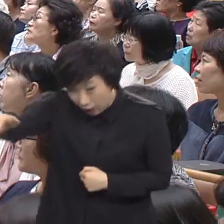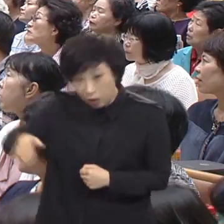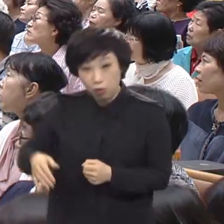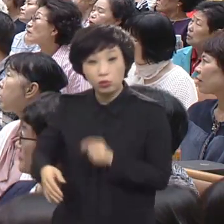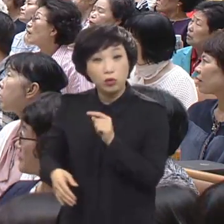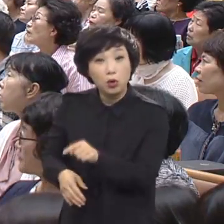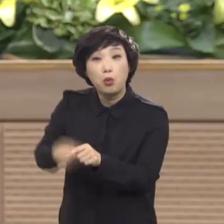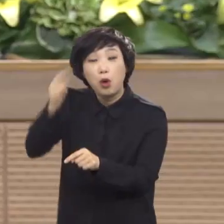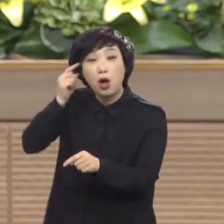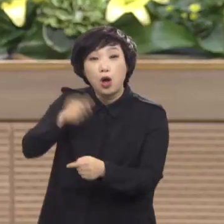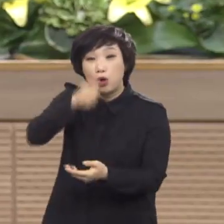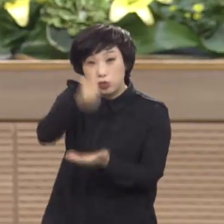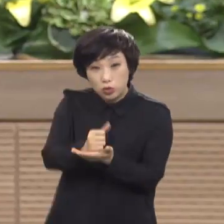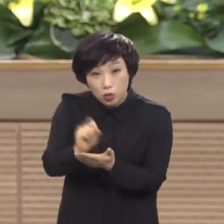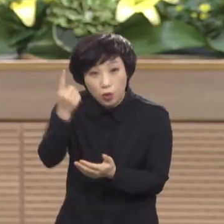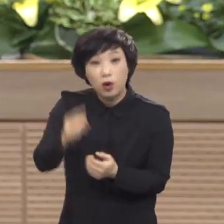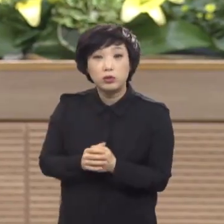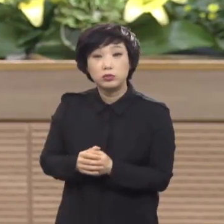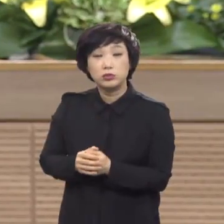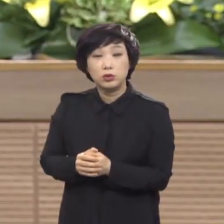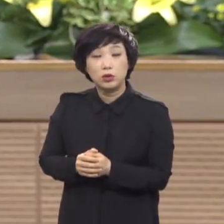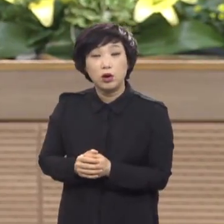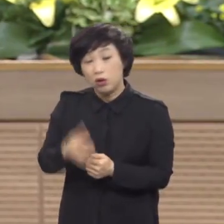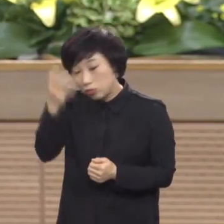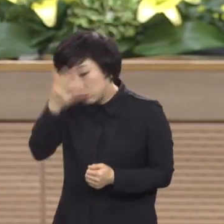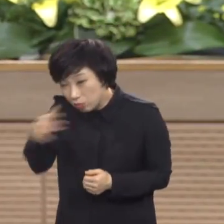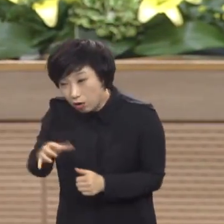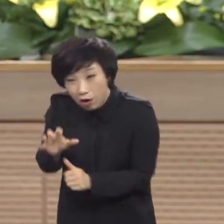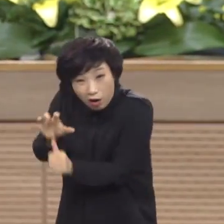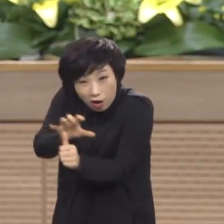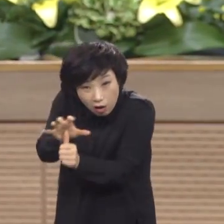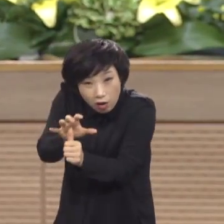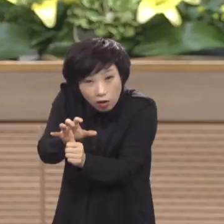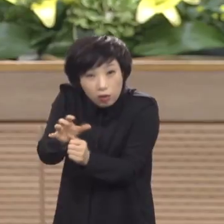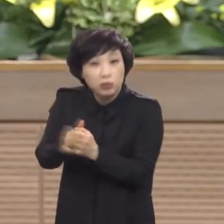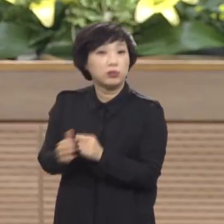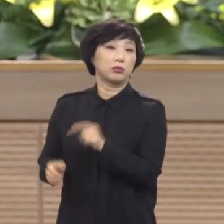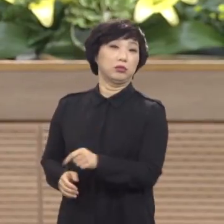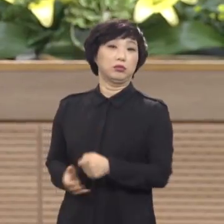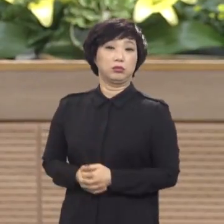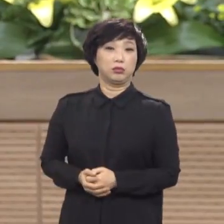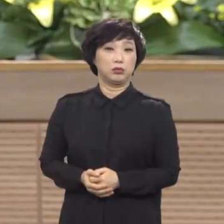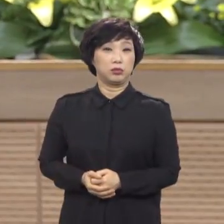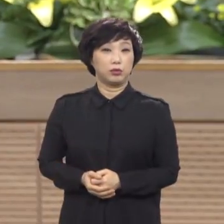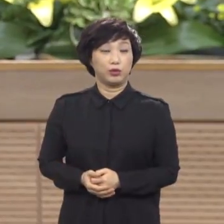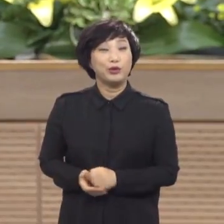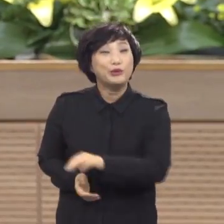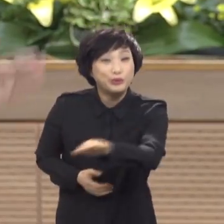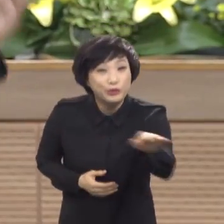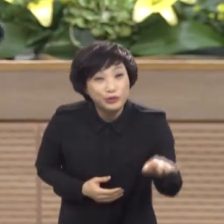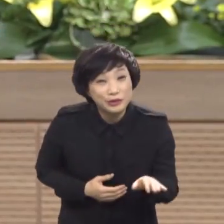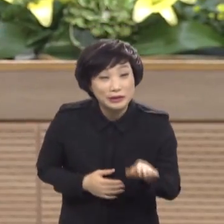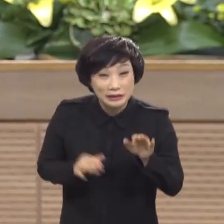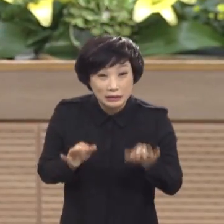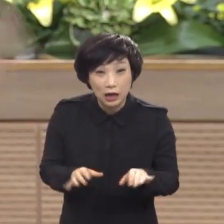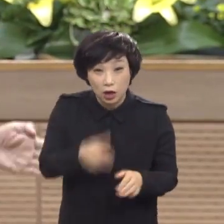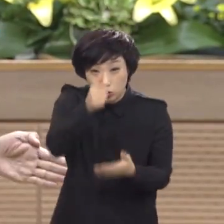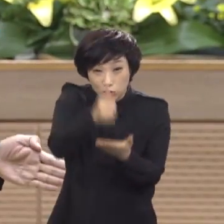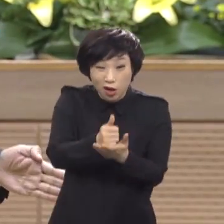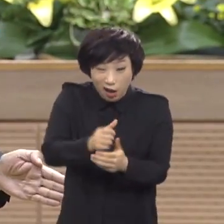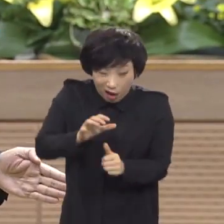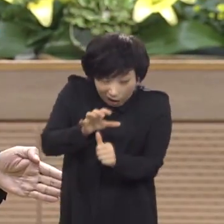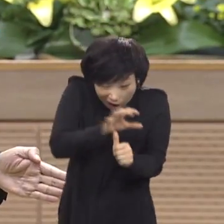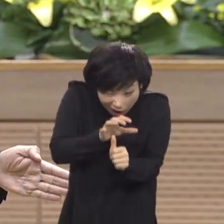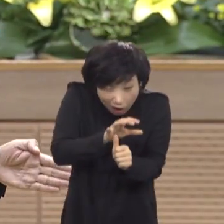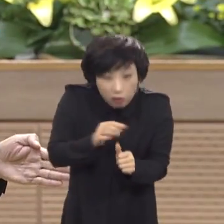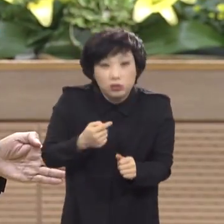죄가 그렇게 중풍병으로 묶어놨다는 거예요. 묶어놨다는 거. 그러니까 우리는 죄에